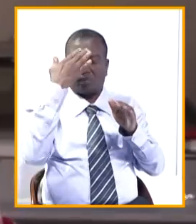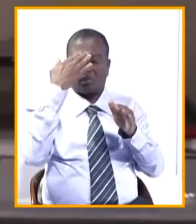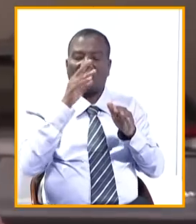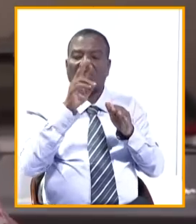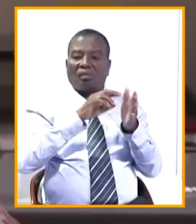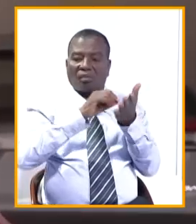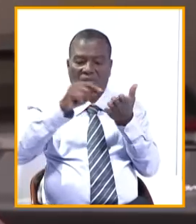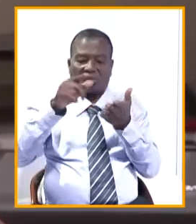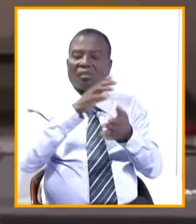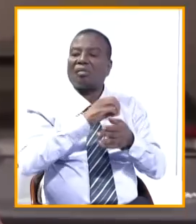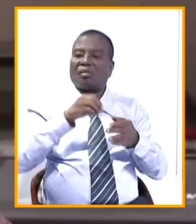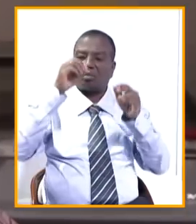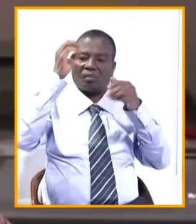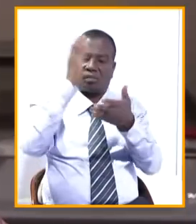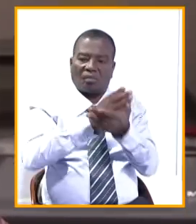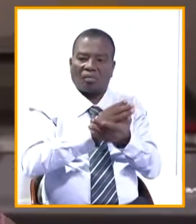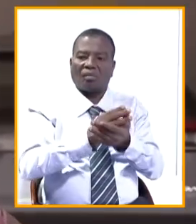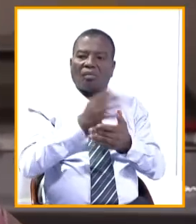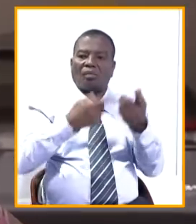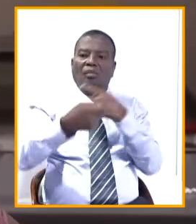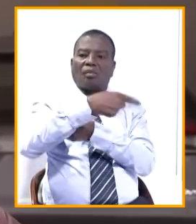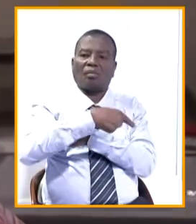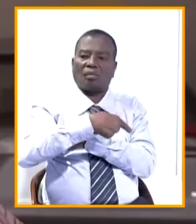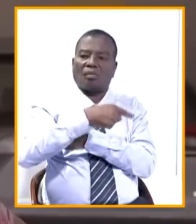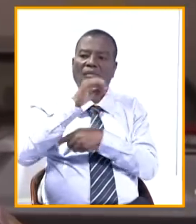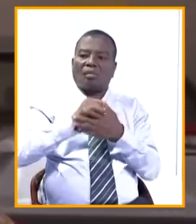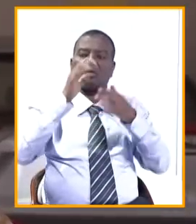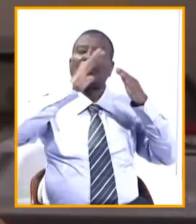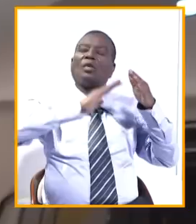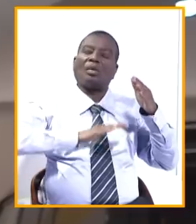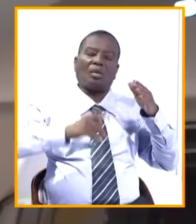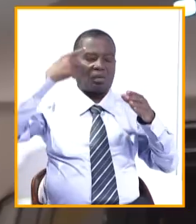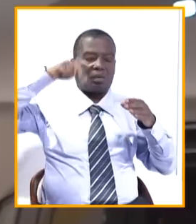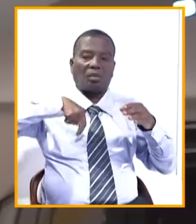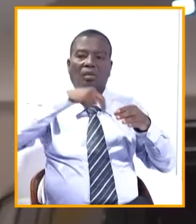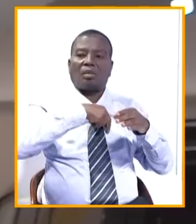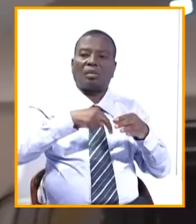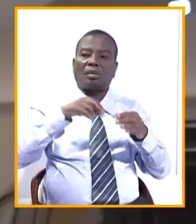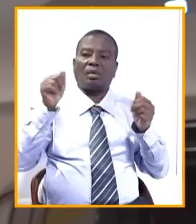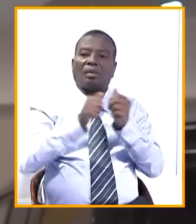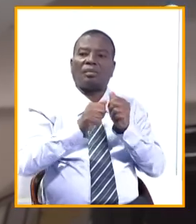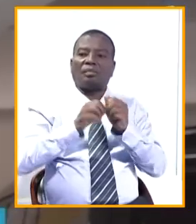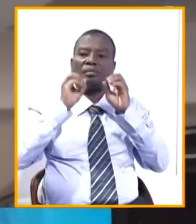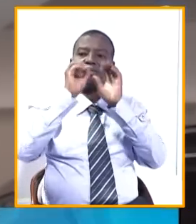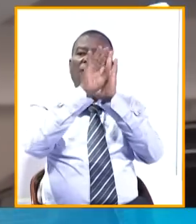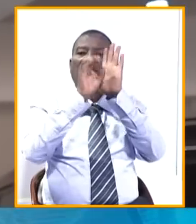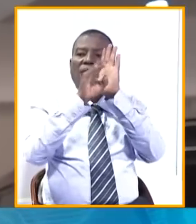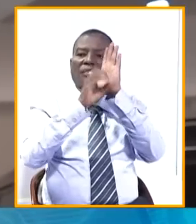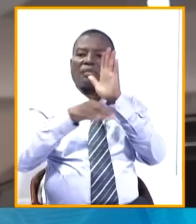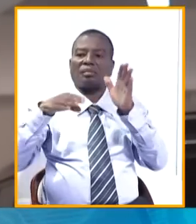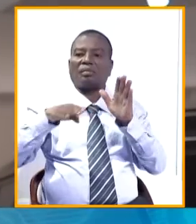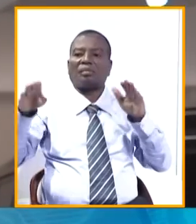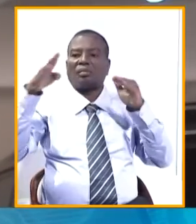est rouge, ils doivent s'arrêter. Et je pense qu'aujourd'hui, c'est un soulagement pour nous. Ces feux tricolores, ça va limiter le nombre